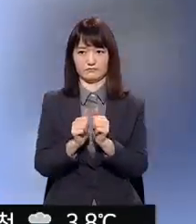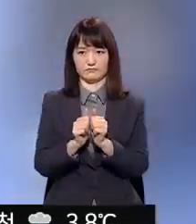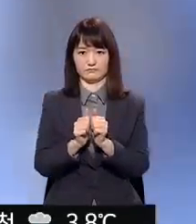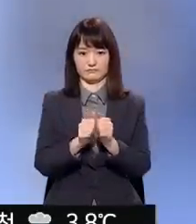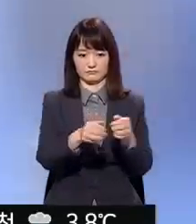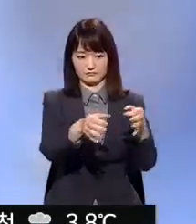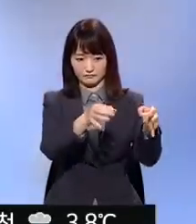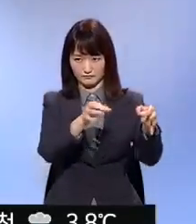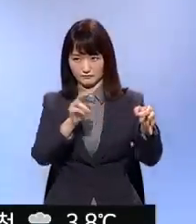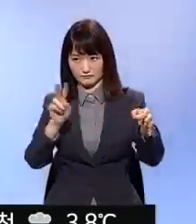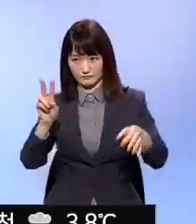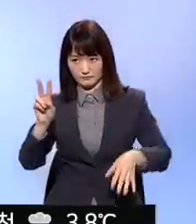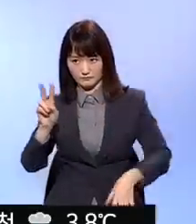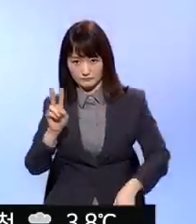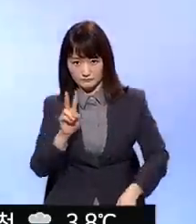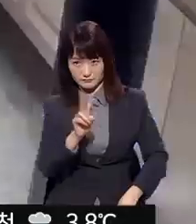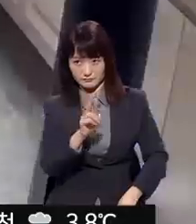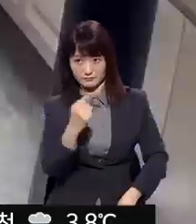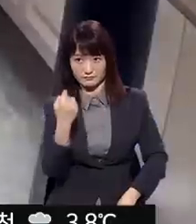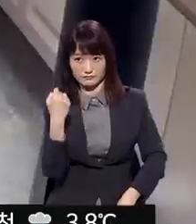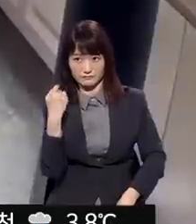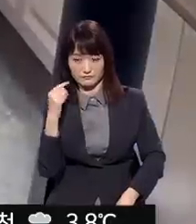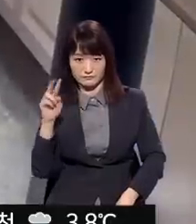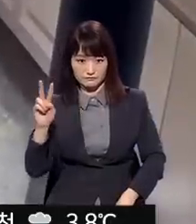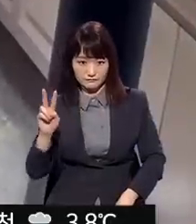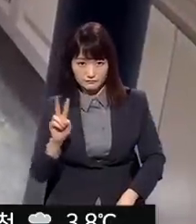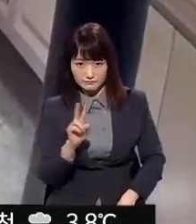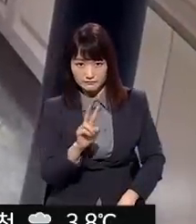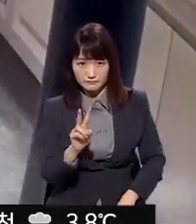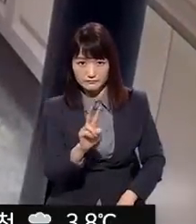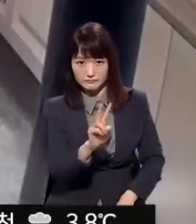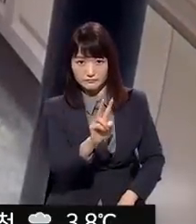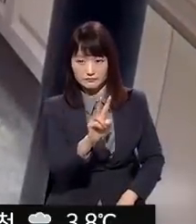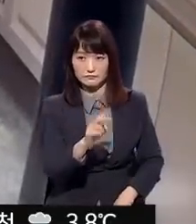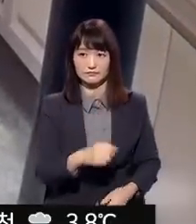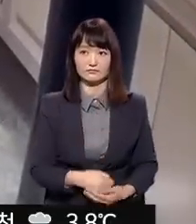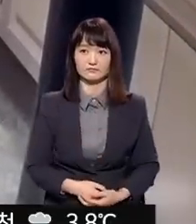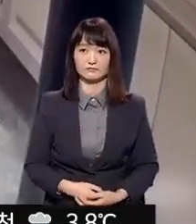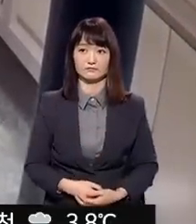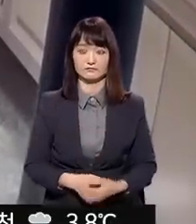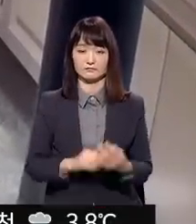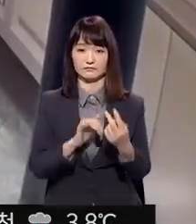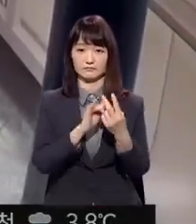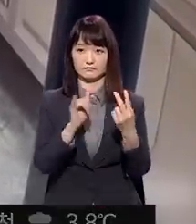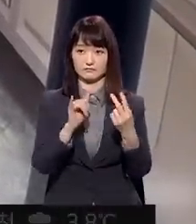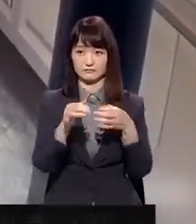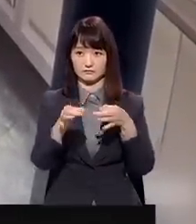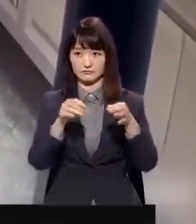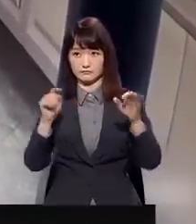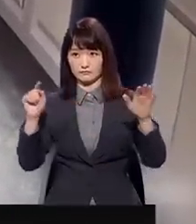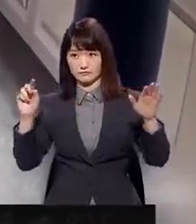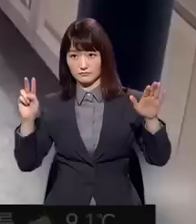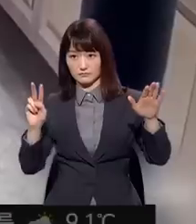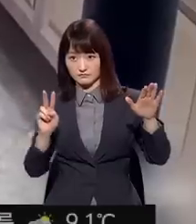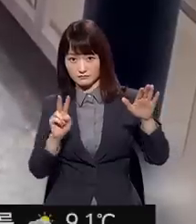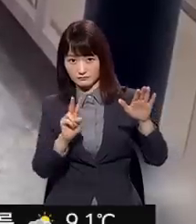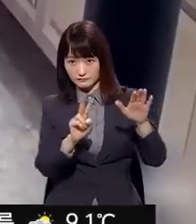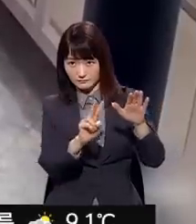가게에 들어가니까요. 뒤에 서 있던 두 남성도 따라 들어가는 모습입니다. 이 두 남성이 들어올 수 있게 문도